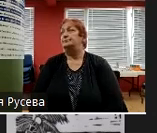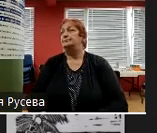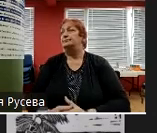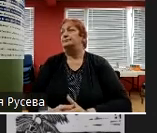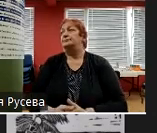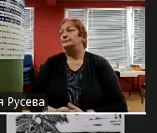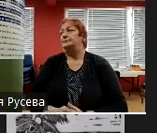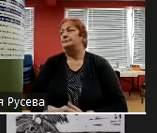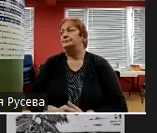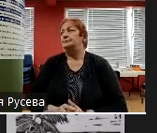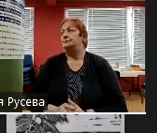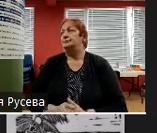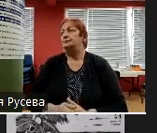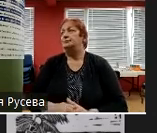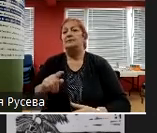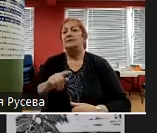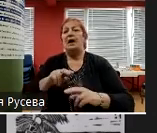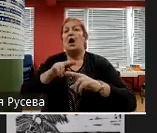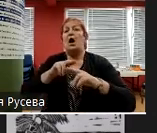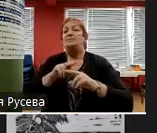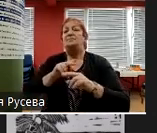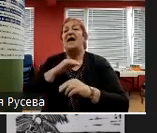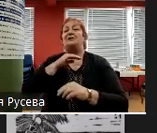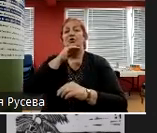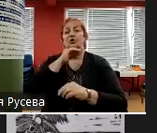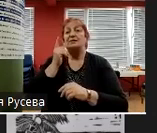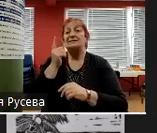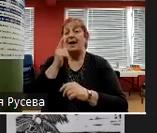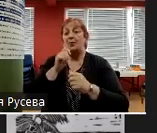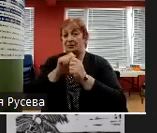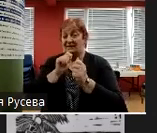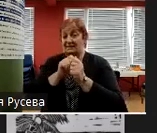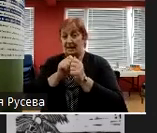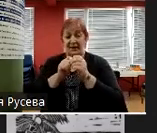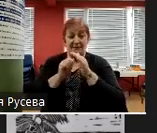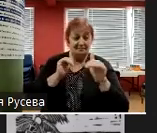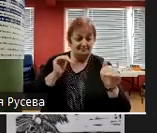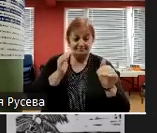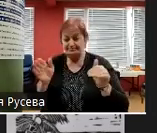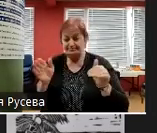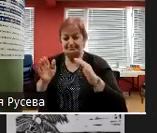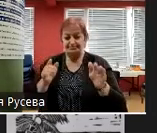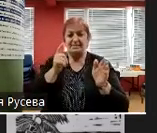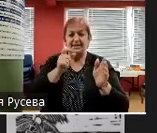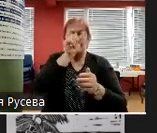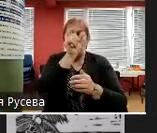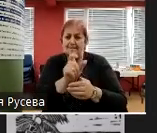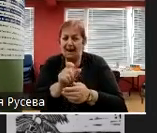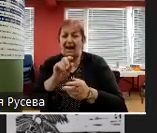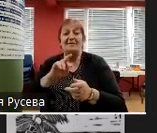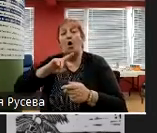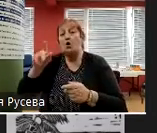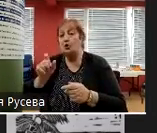Значи не е достатъчно само да се направи, да се разграничава един параграф от